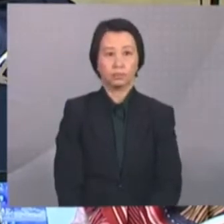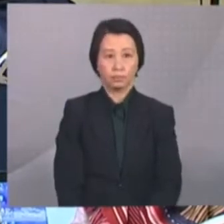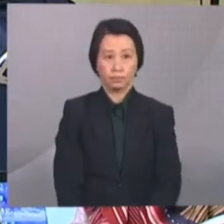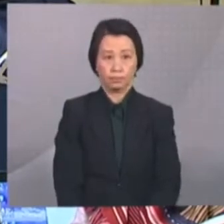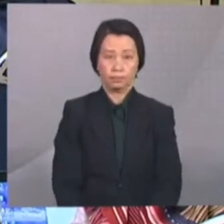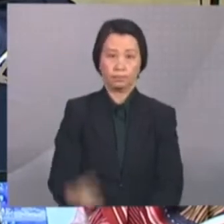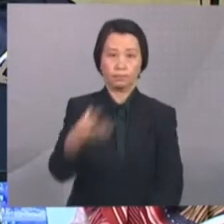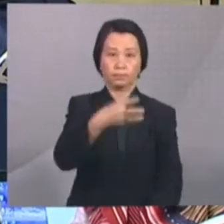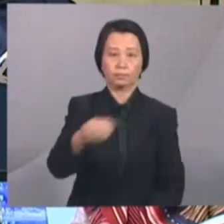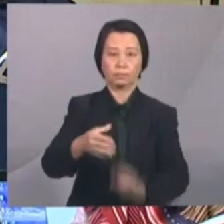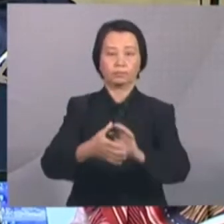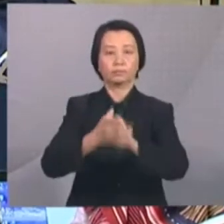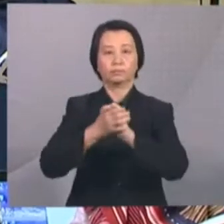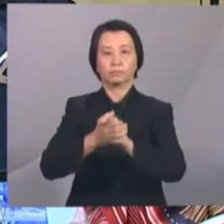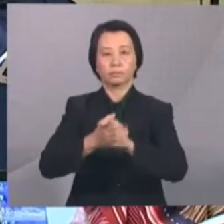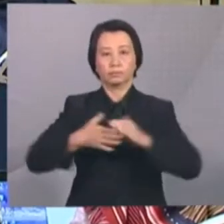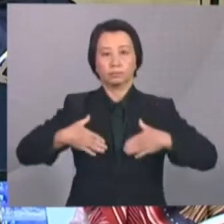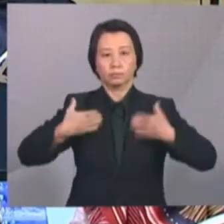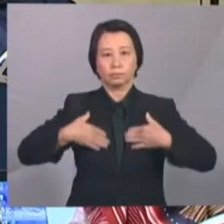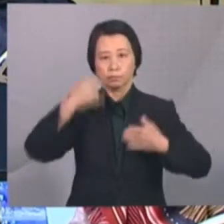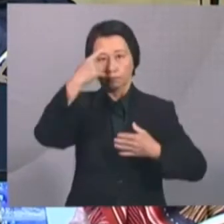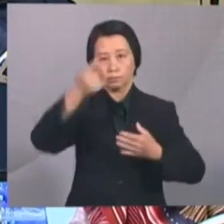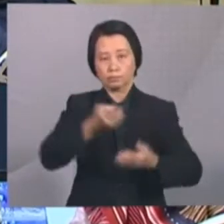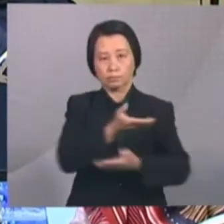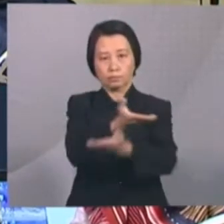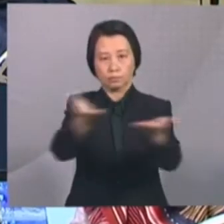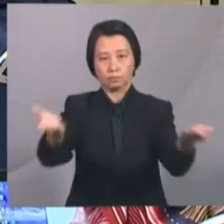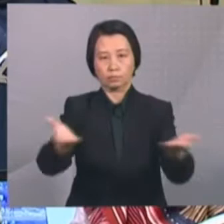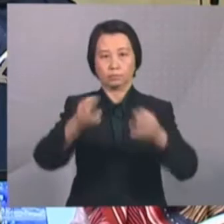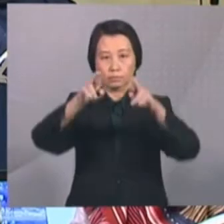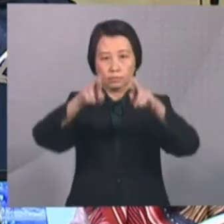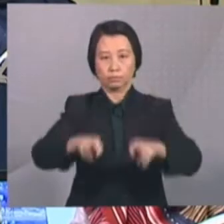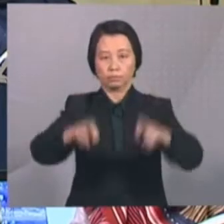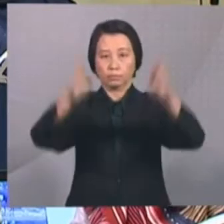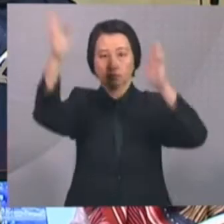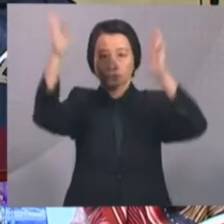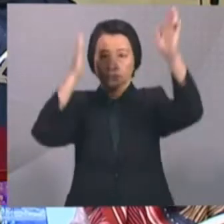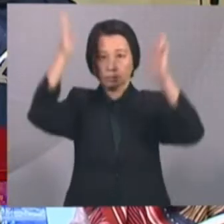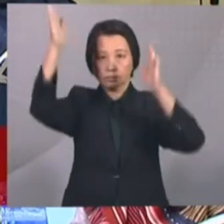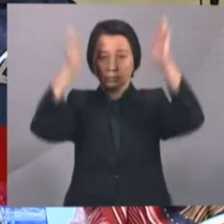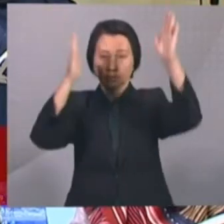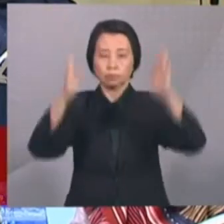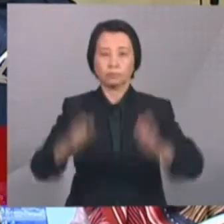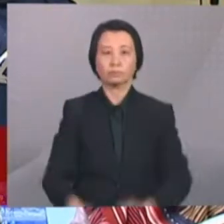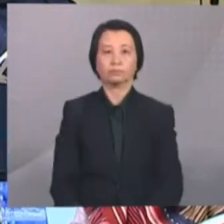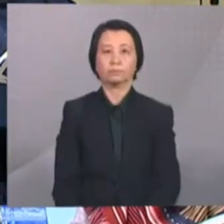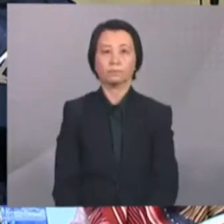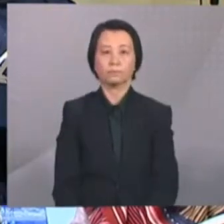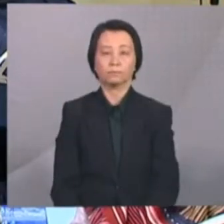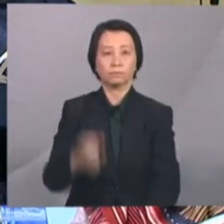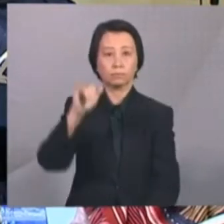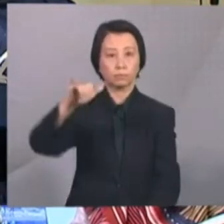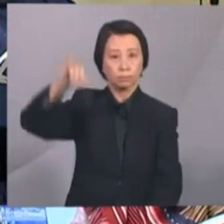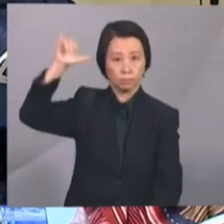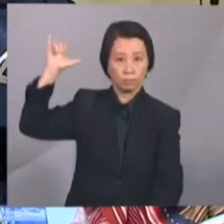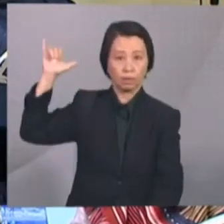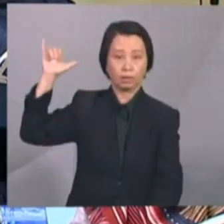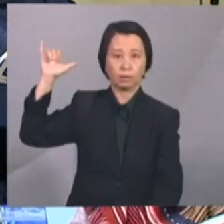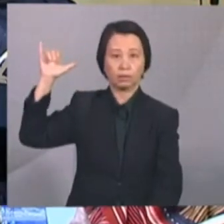dan salam sejahtera kepada seluruh rakyat Indonesia semalam